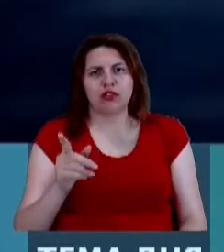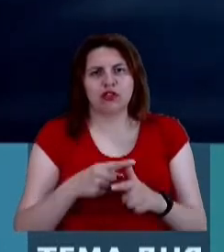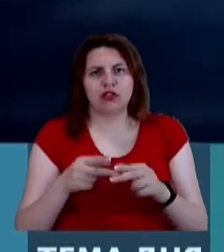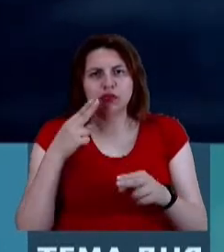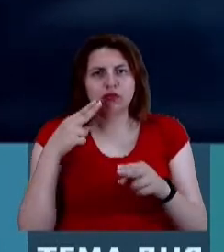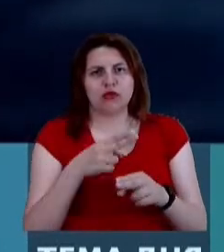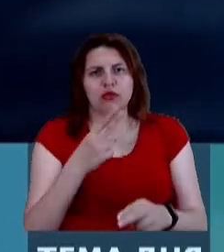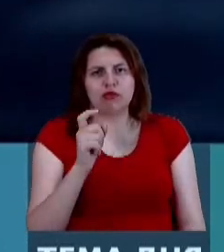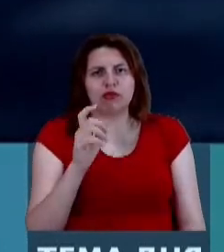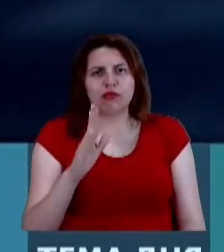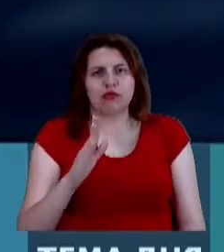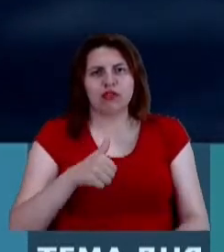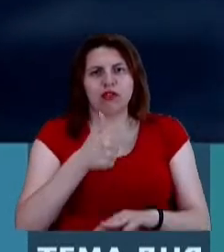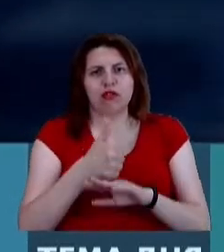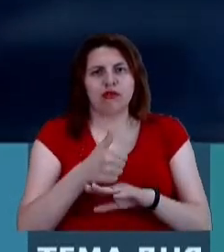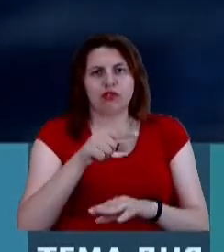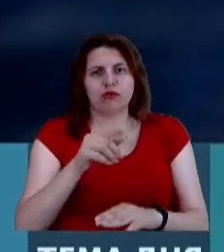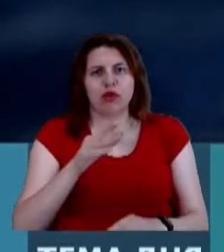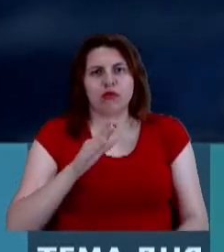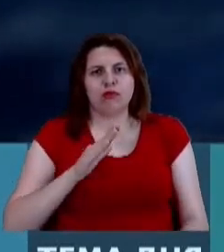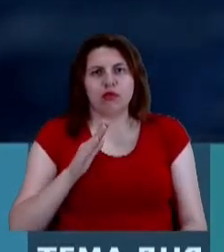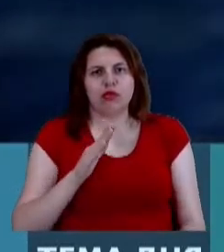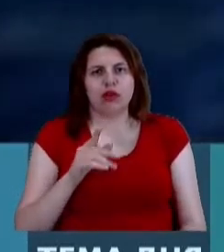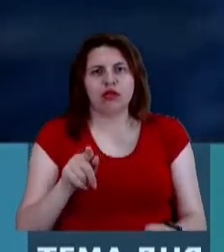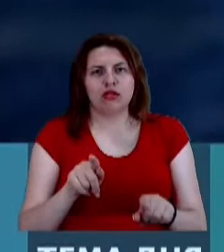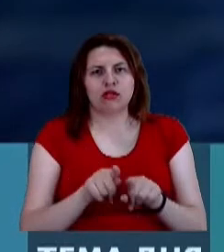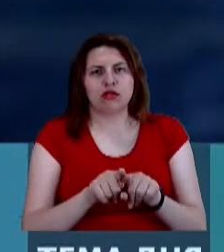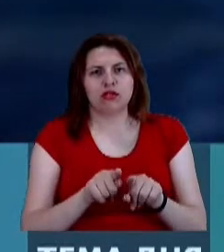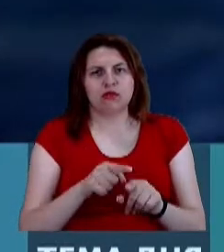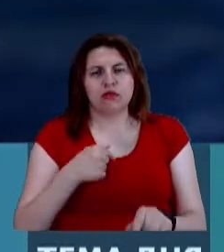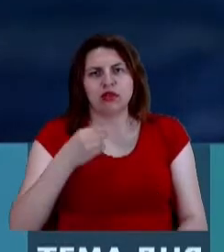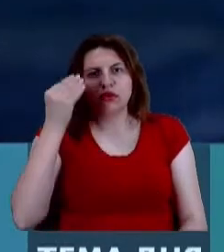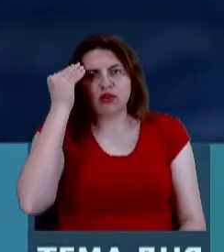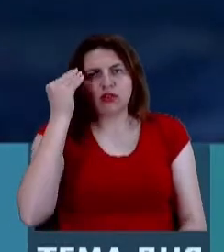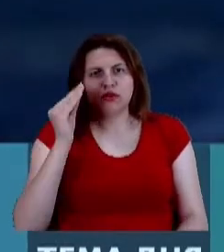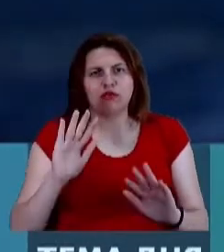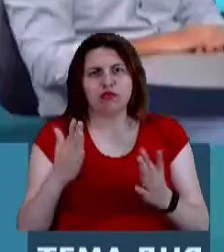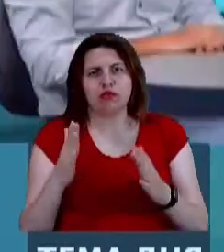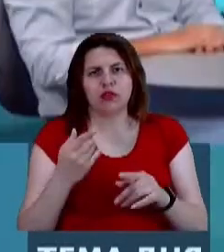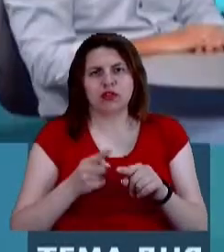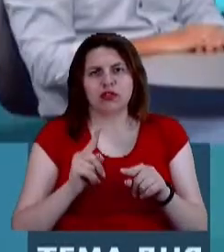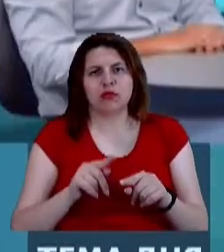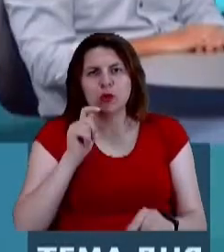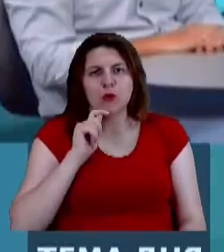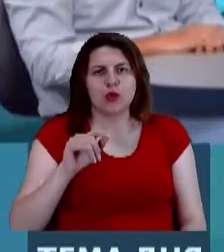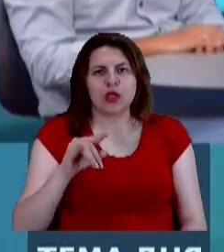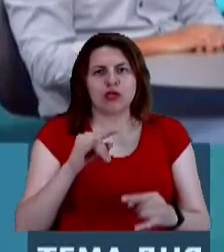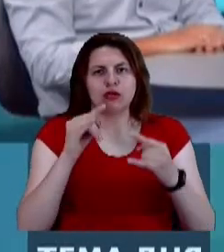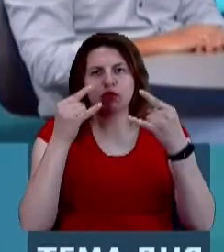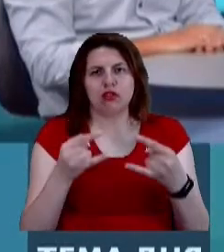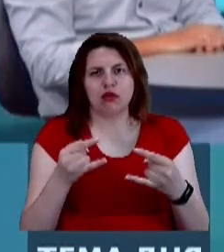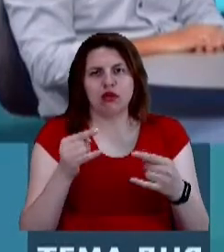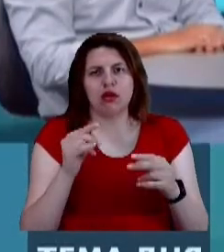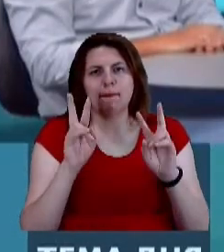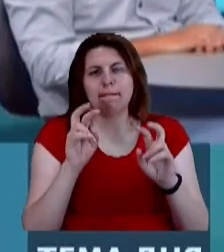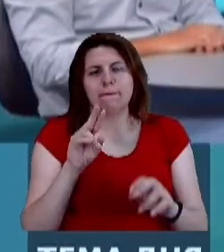хвилині. Головне, що вона там була. Так само, мені здається, відбувається і з цими українськими каналами, я кажу, псевдоукраїнськими, тому